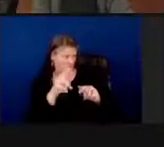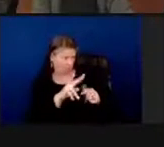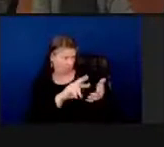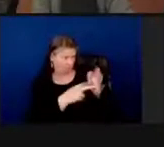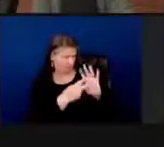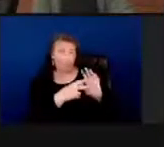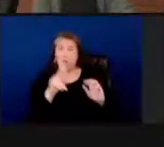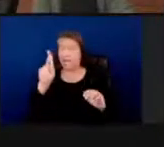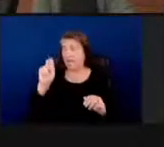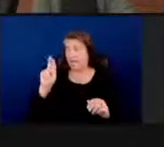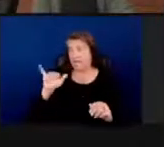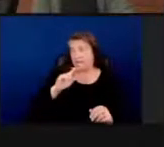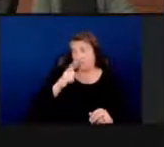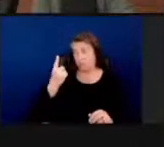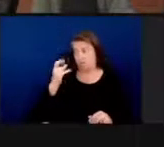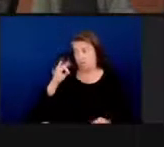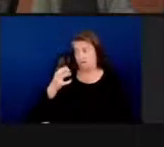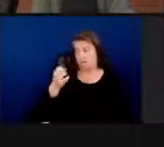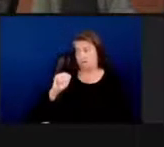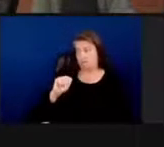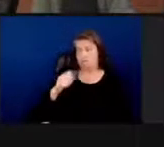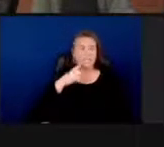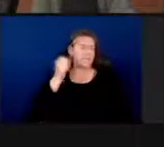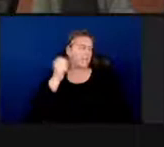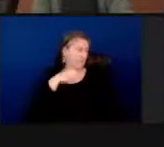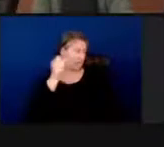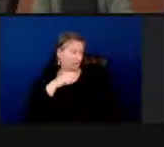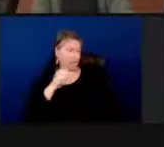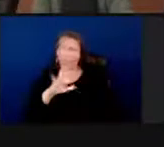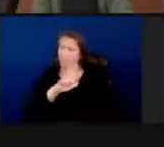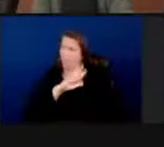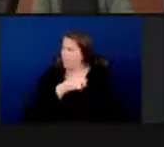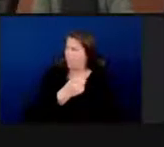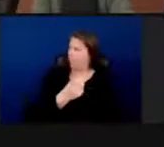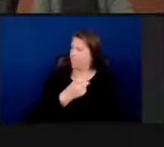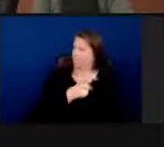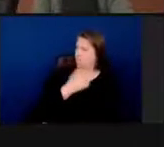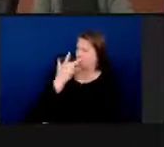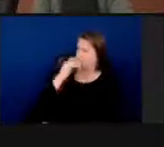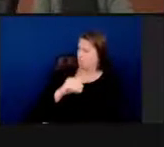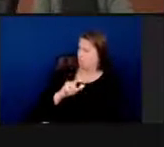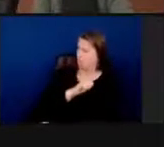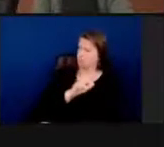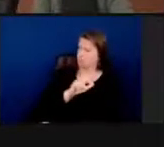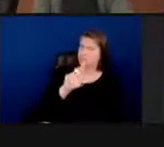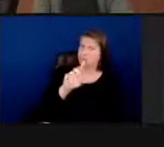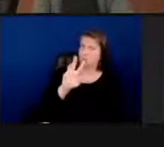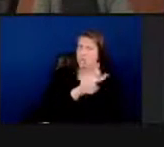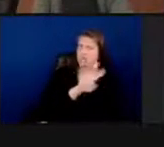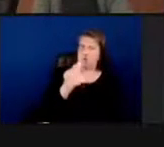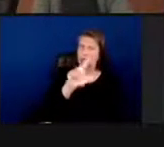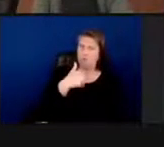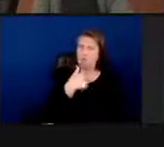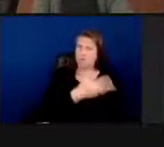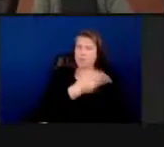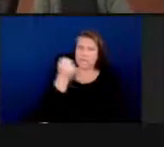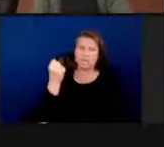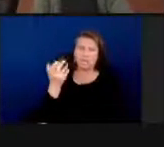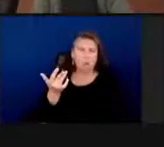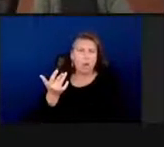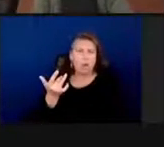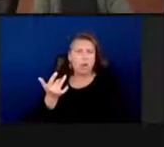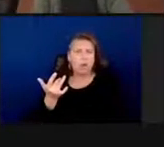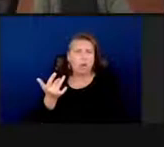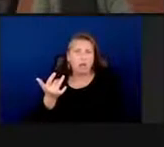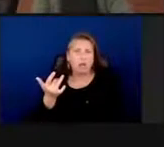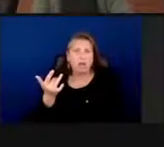Kwa kweli mazungumzo haya yalifanyika lini kuhusu shule hizi za sumaku? Unazungumzia swala